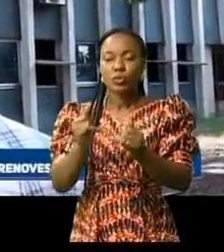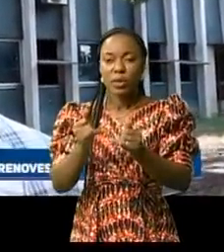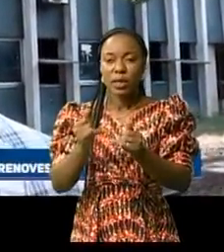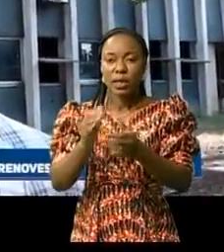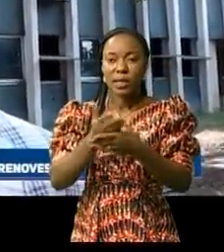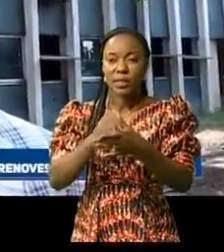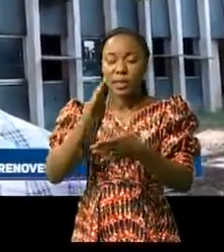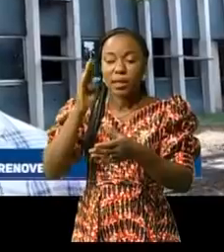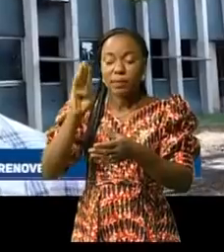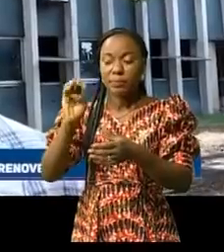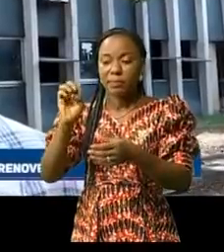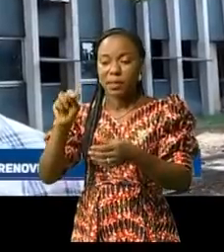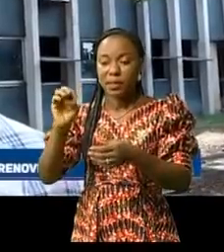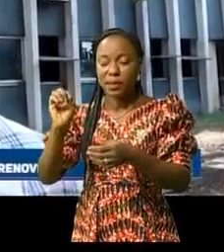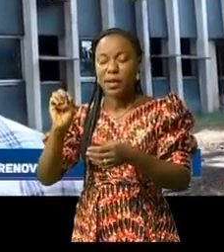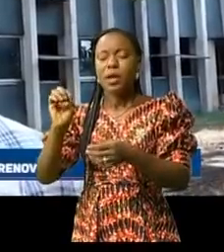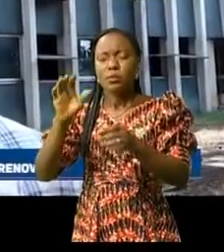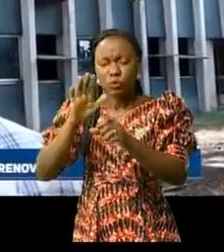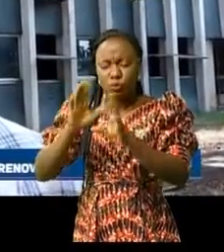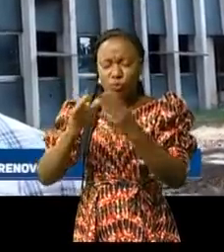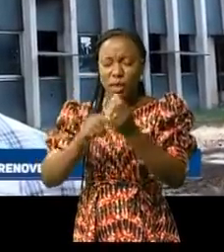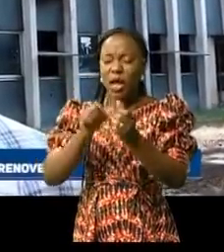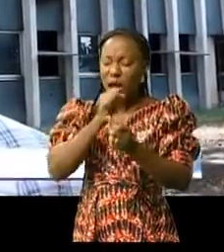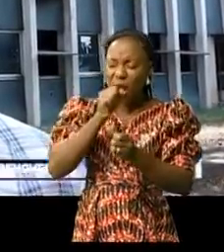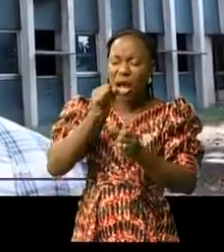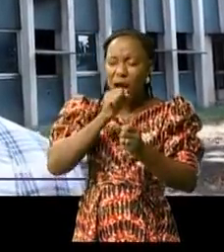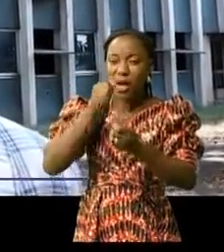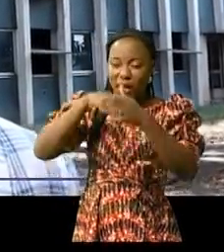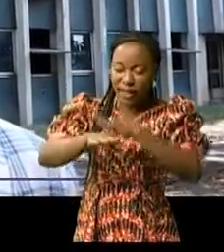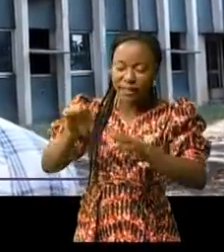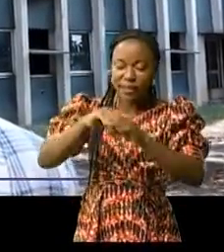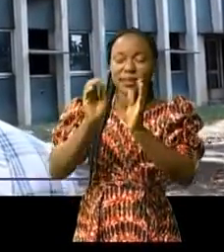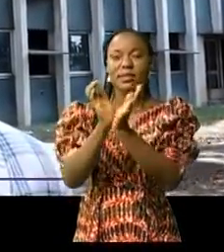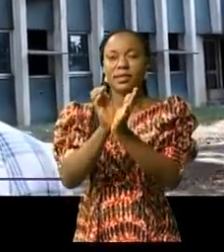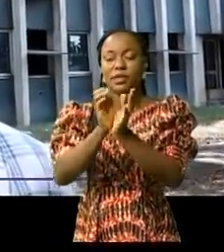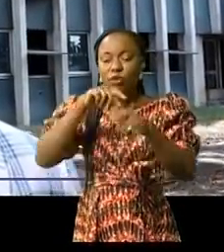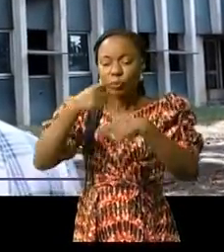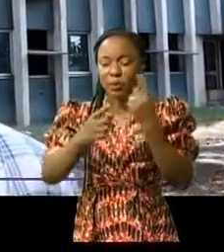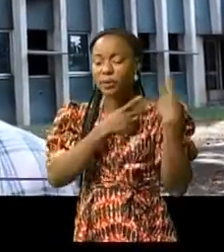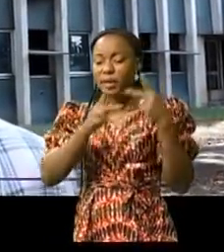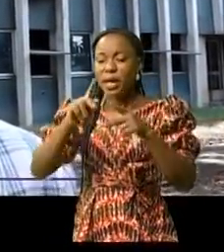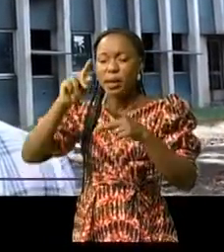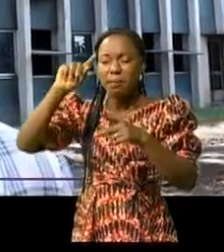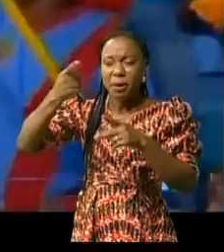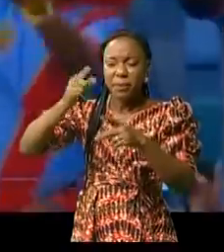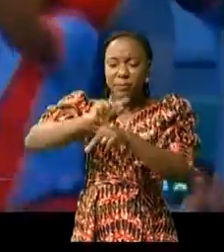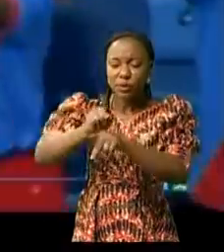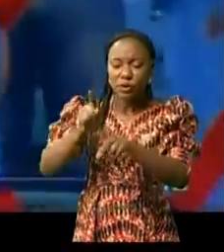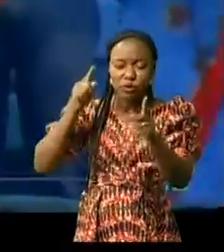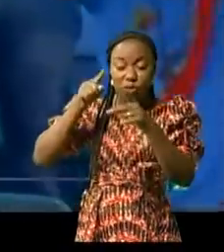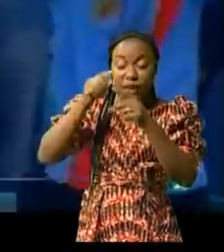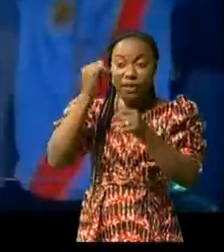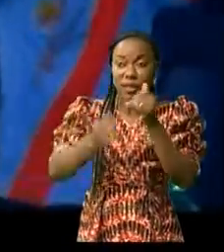sportifs ces spots sont entrés dans les animateurs qui animait de la première mais jusqu'à la dernière minute mais